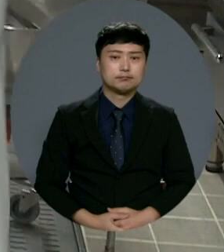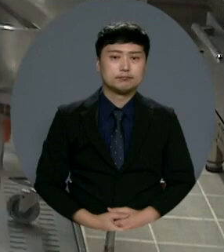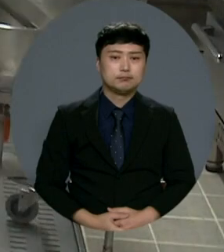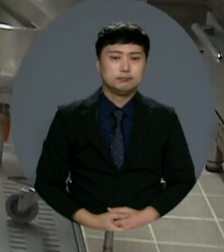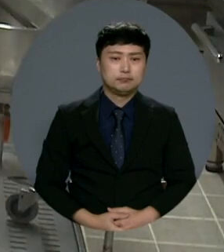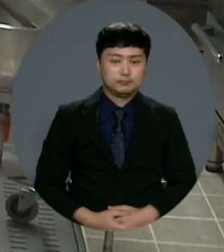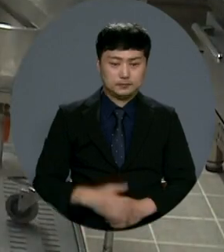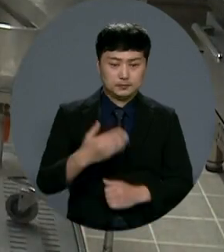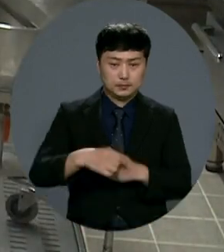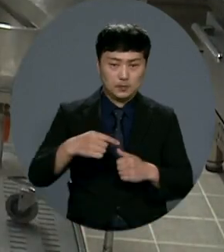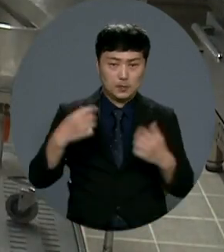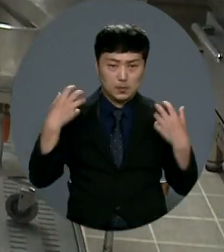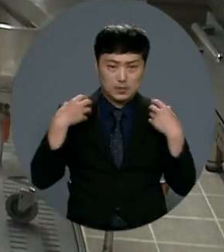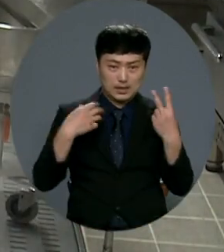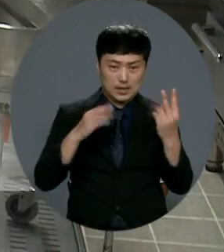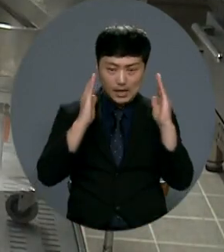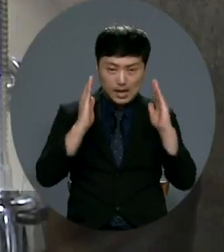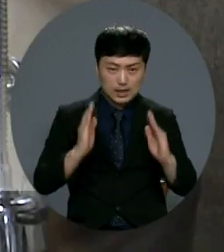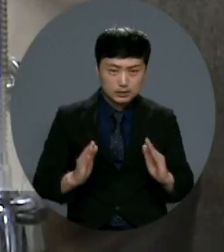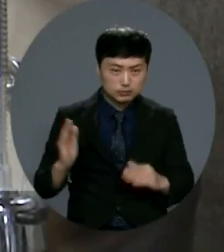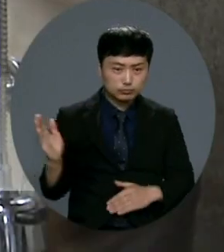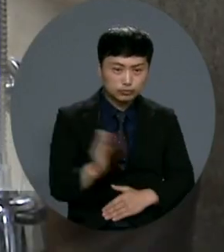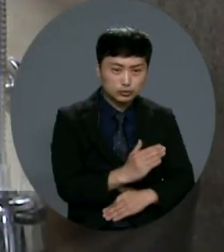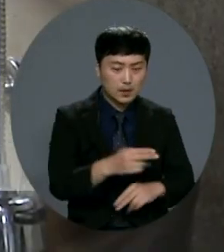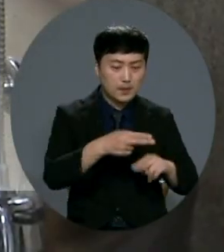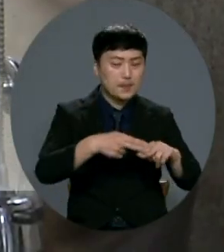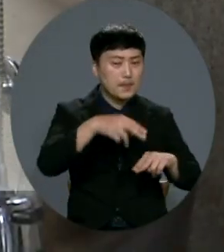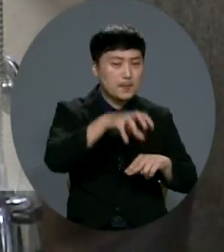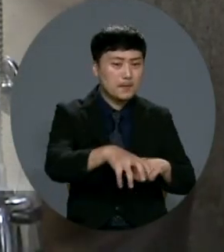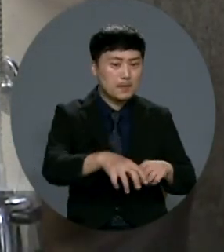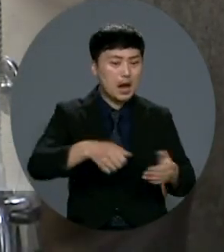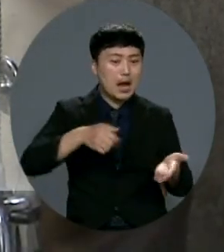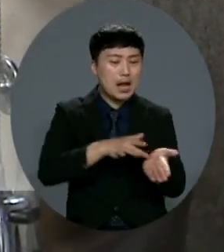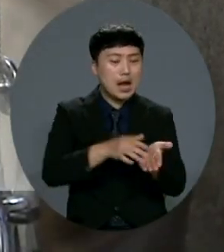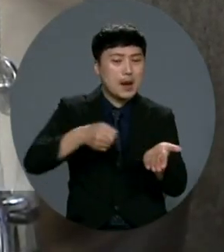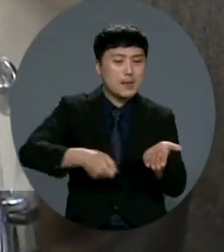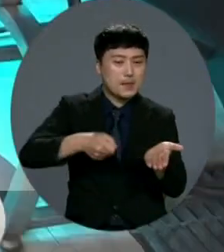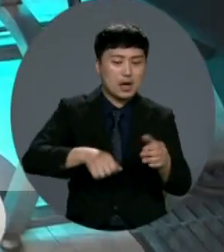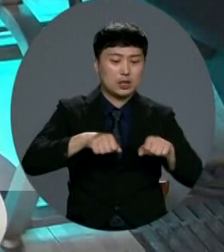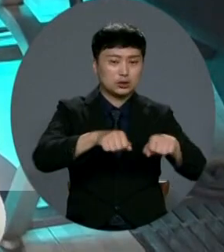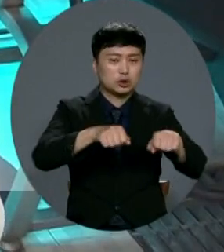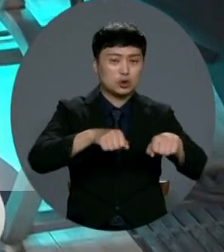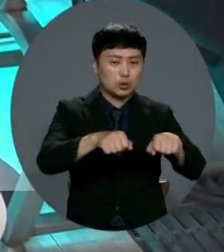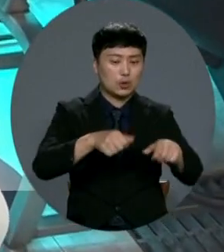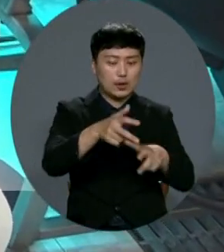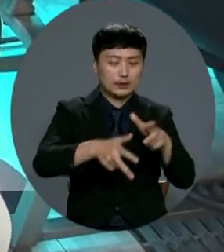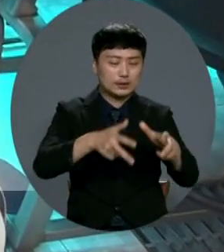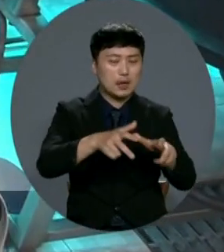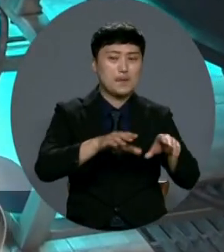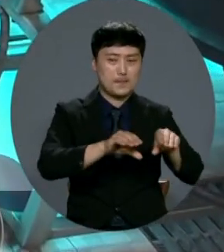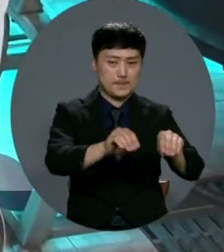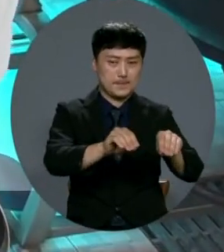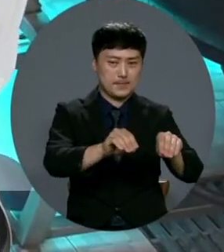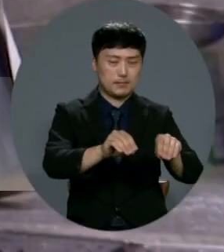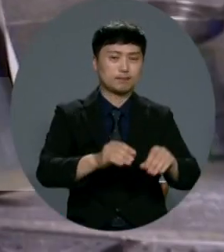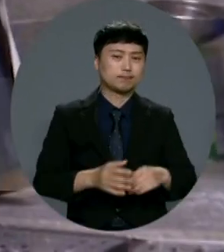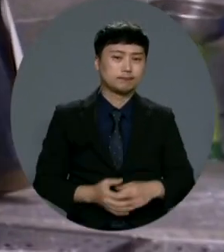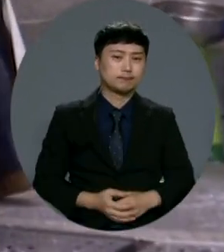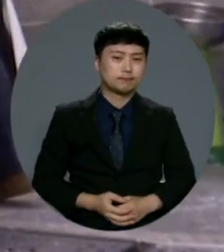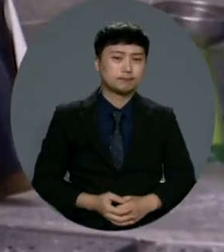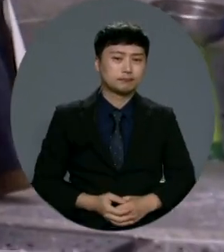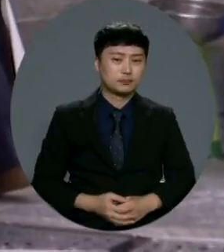2학기부터 학교 급식실에 방역 소독 청소를 하는 방역 도우미 지원사업을 중단합니다